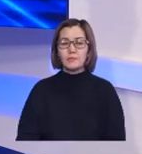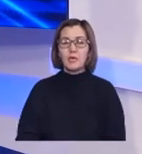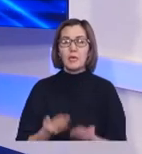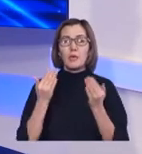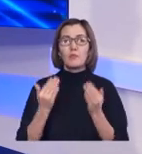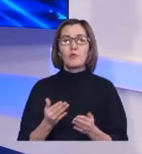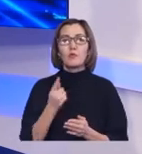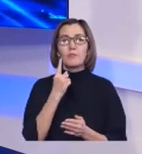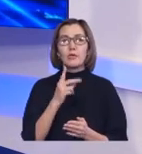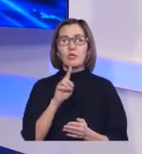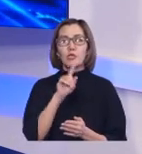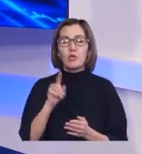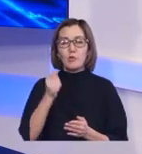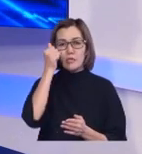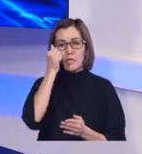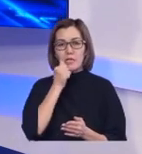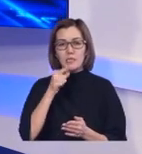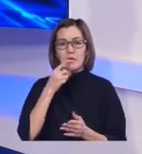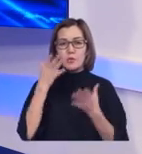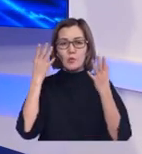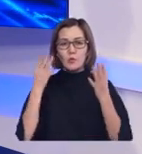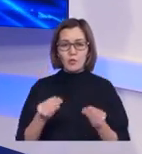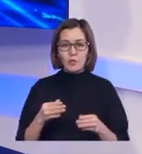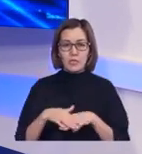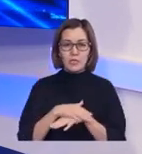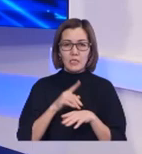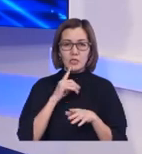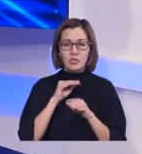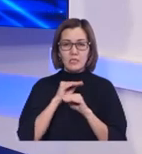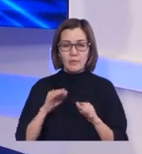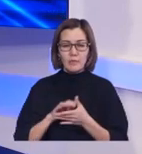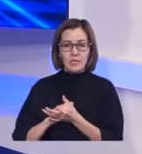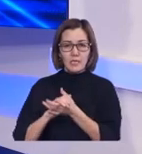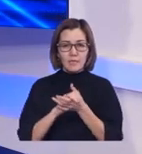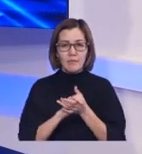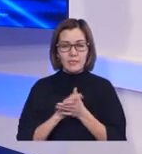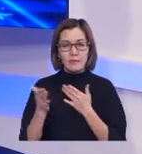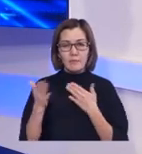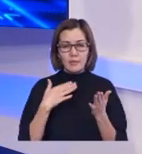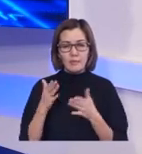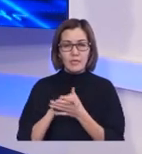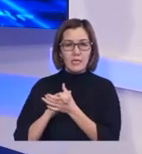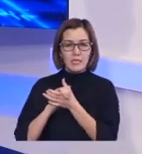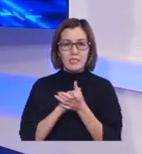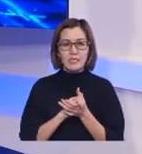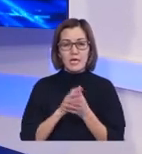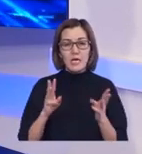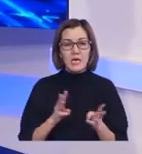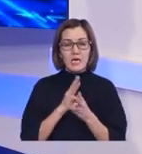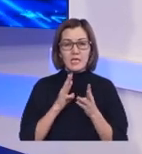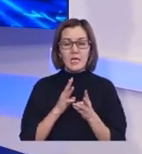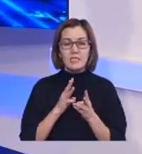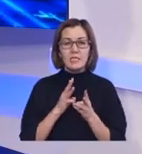Бүгін 1-ші Наурыз алғыс айту күні. Бұл елдегі тыныштық пен ынтымақтың, отандастарымыздың бір-біріне деген достығы мен ыстық ықыласын